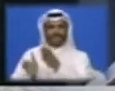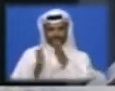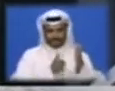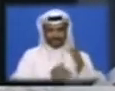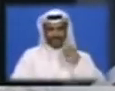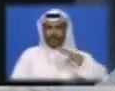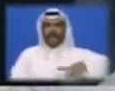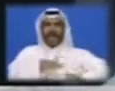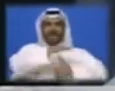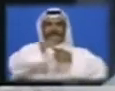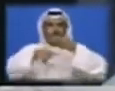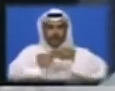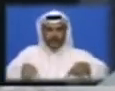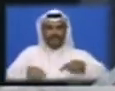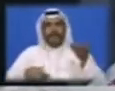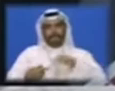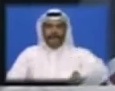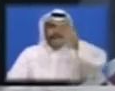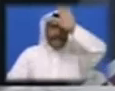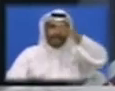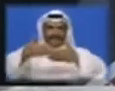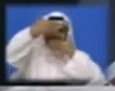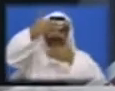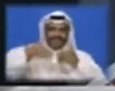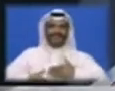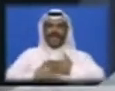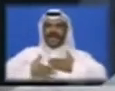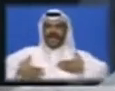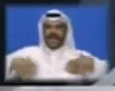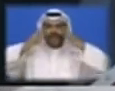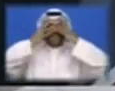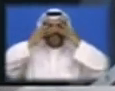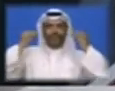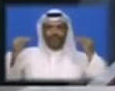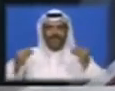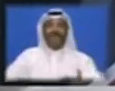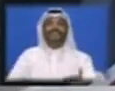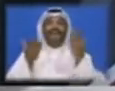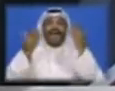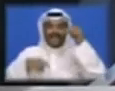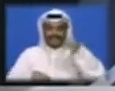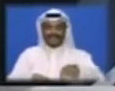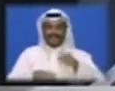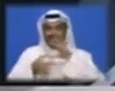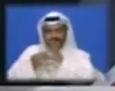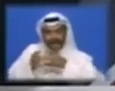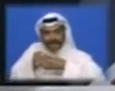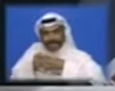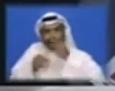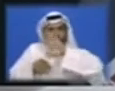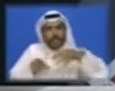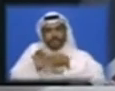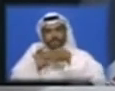الأمير في الكويت. سعداء كذلك بالوقوف على مجموعة من التفاصيل